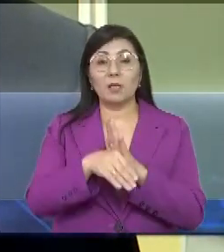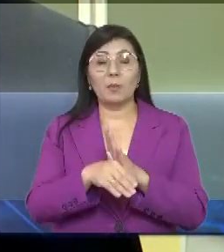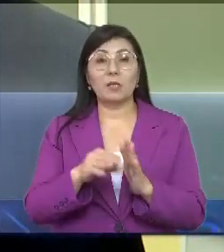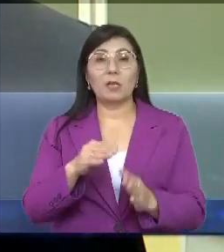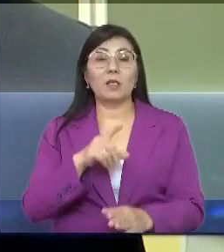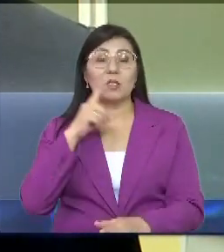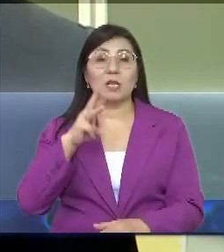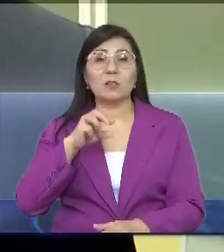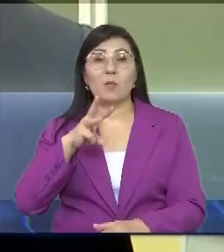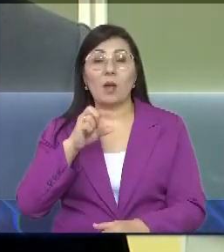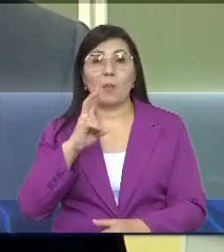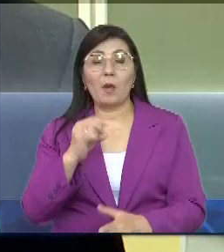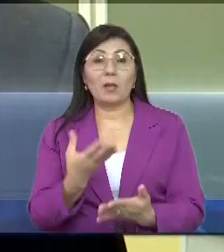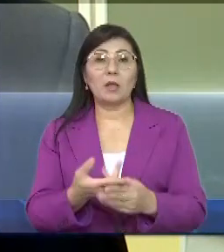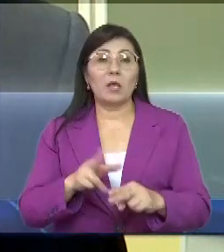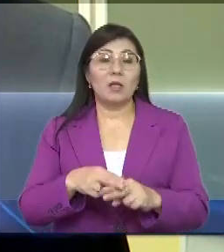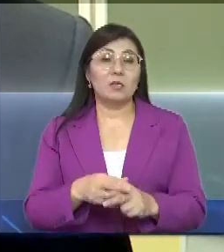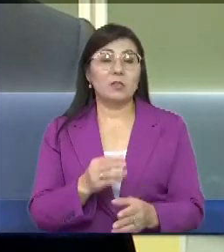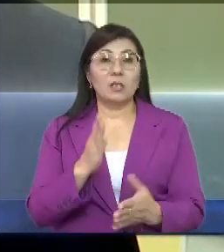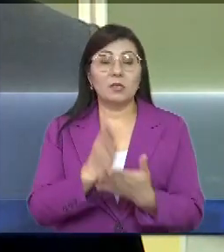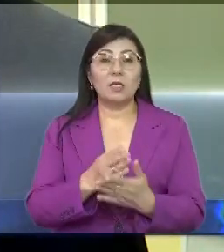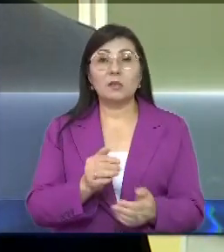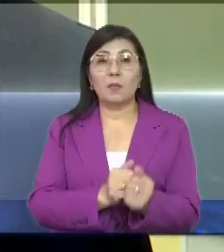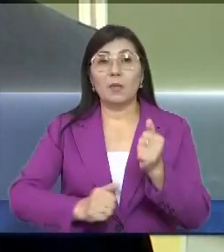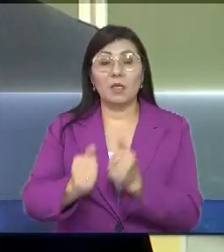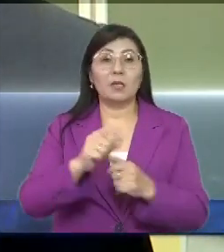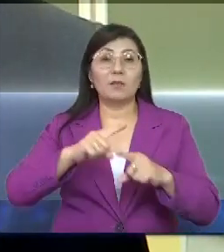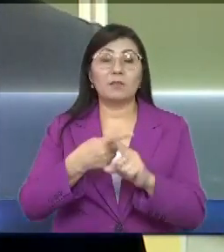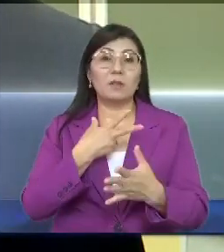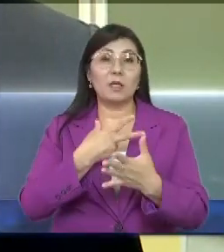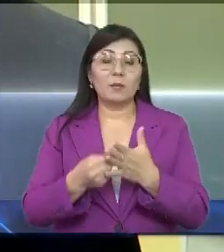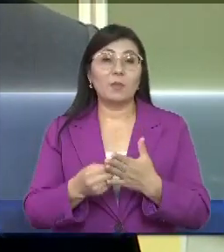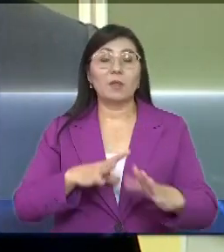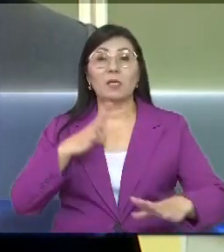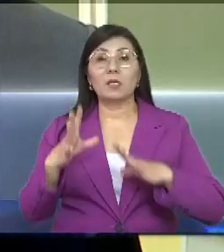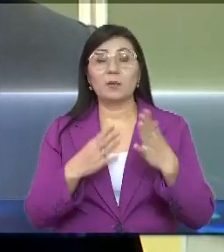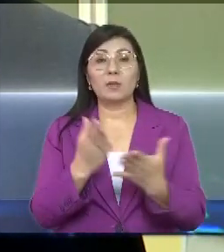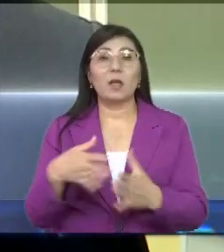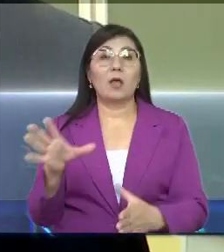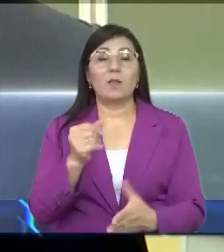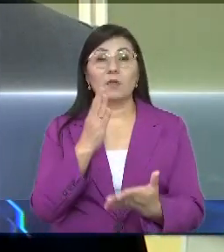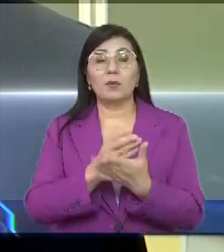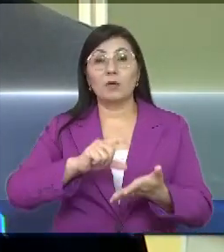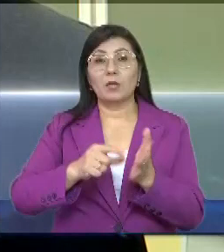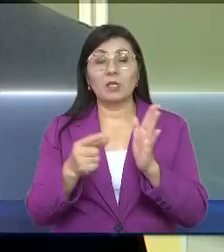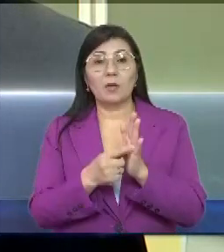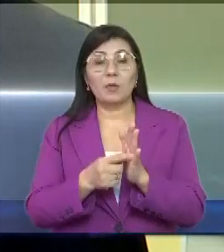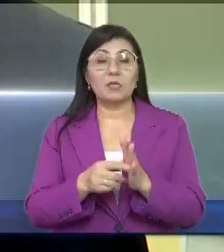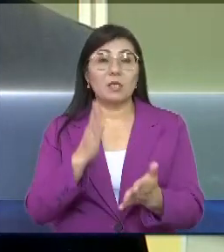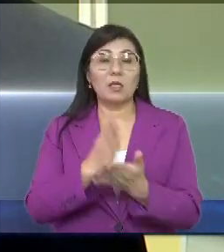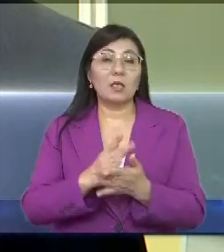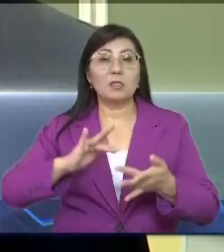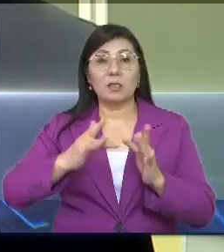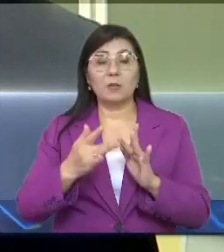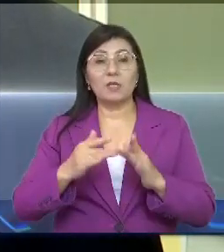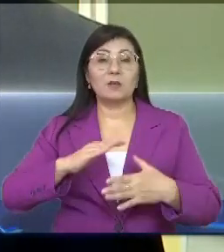колеш оснастили самыми современными передовыми технологиями приобрели специальный тренажеры все аудитории оснастили планшетами для учащихся